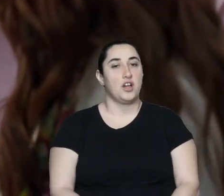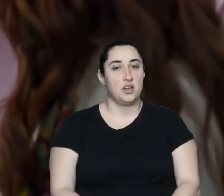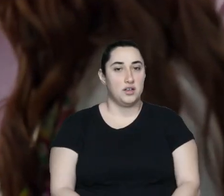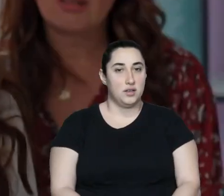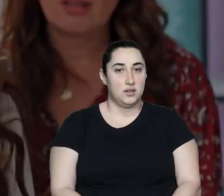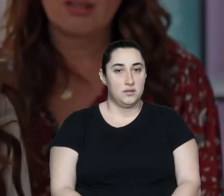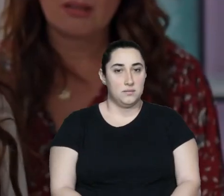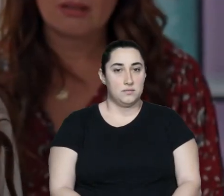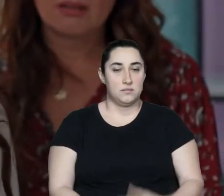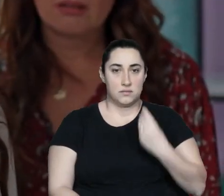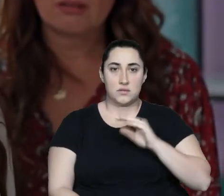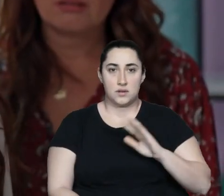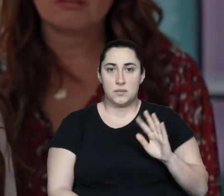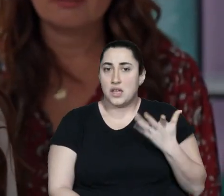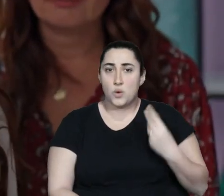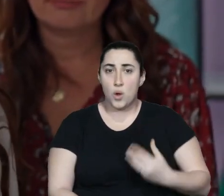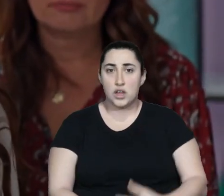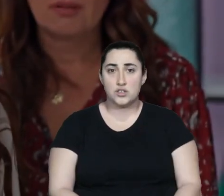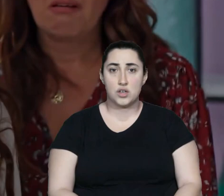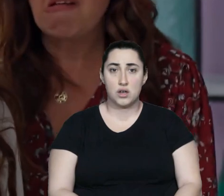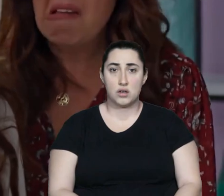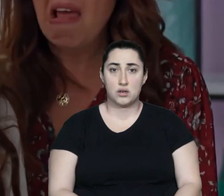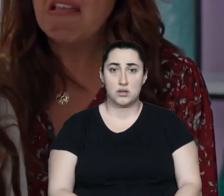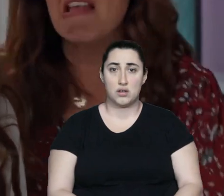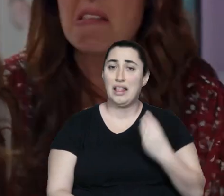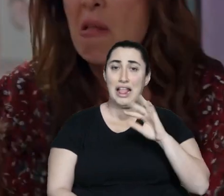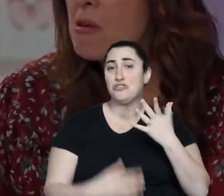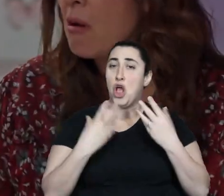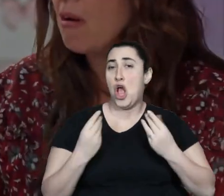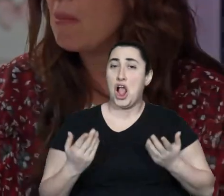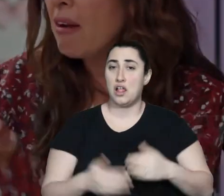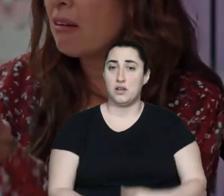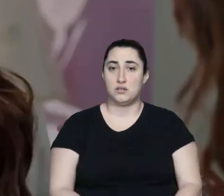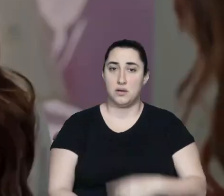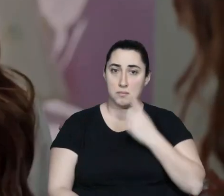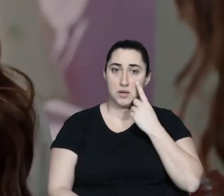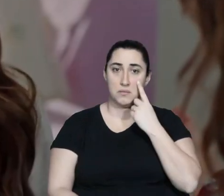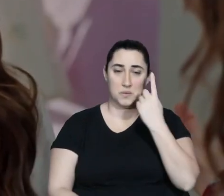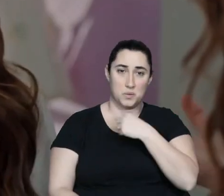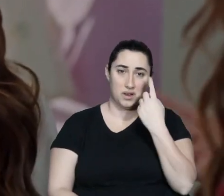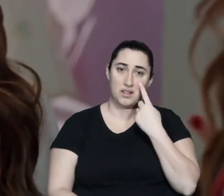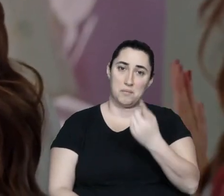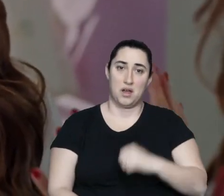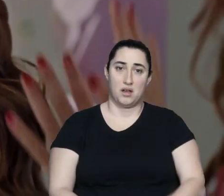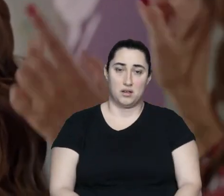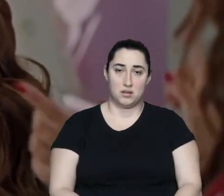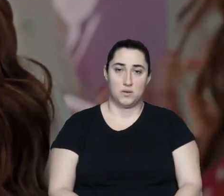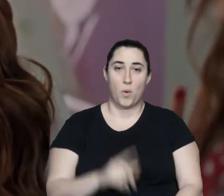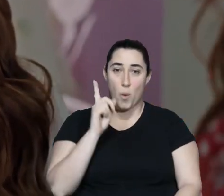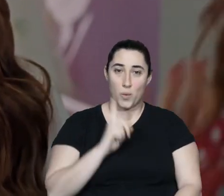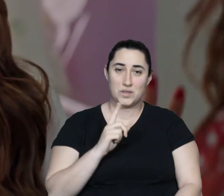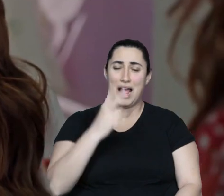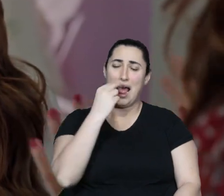peşinden gelecek. İyi de nasıl olacak o? İyi de nasıl olacak o? Bak, bak şu surata bak. Önce